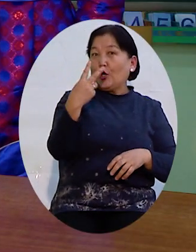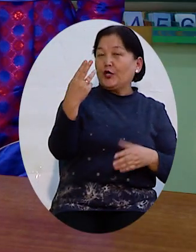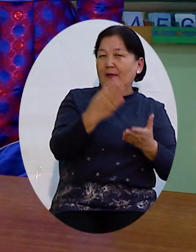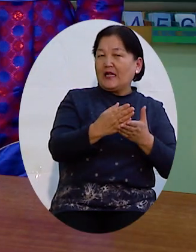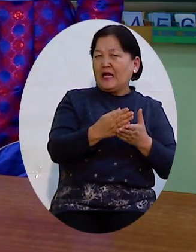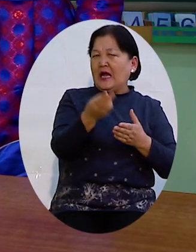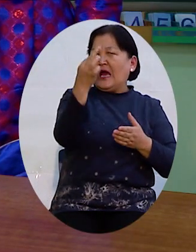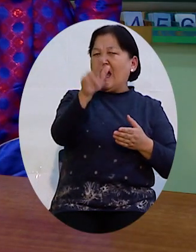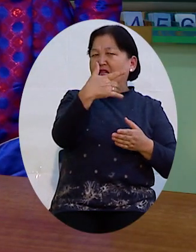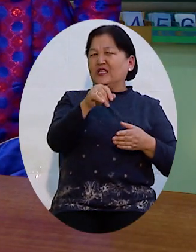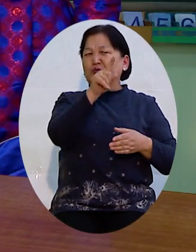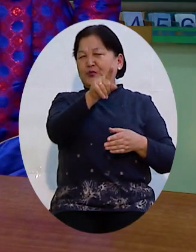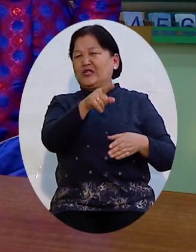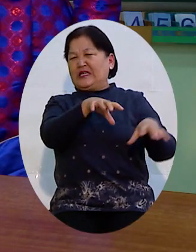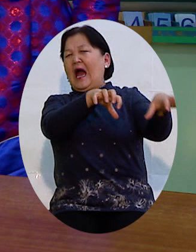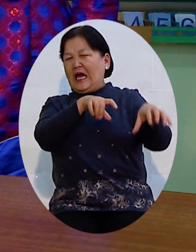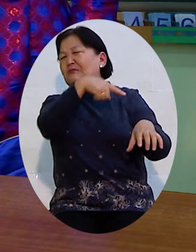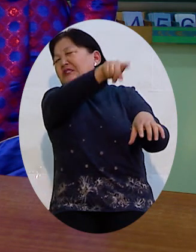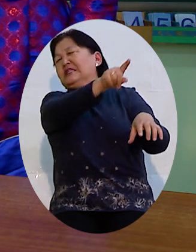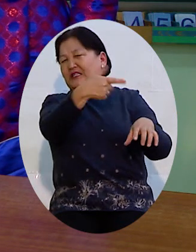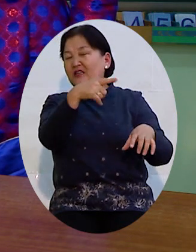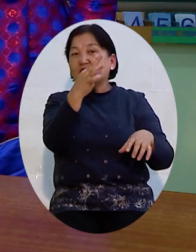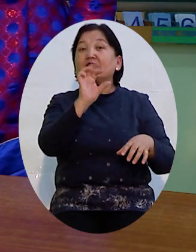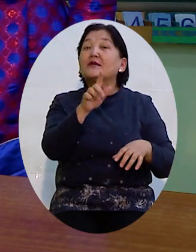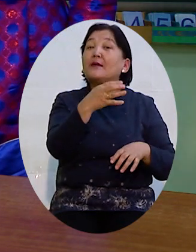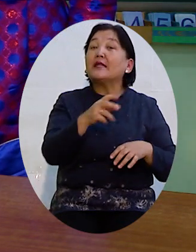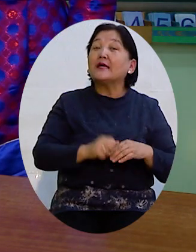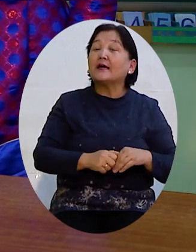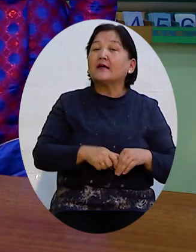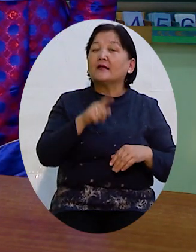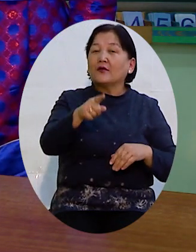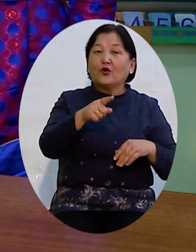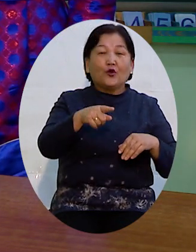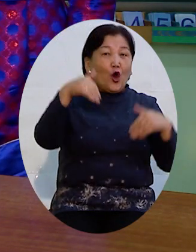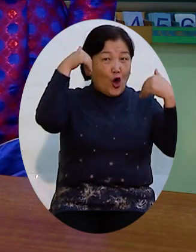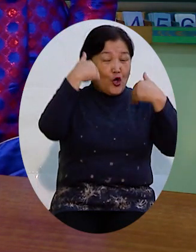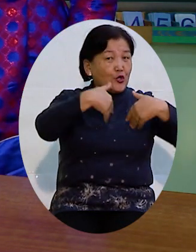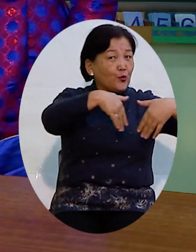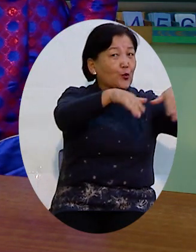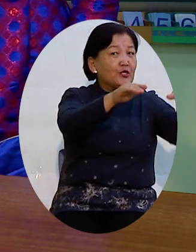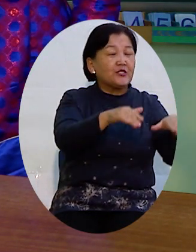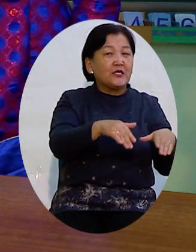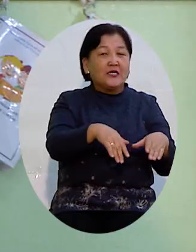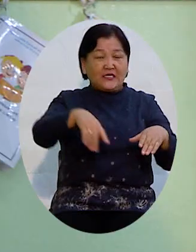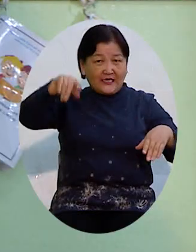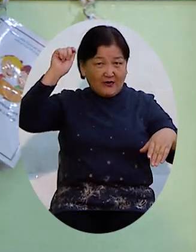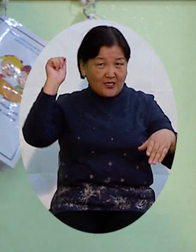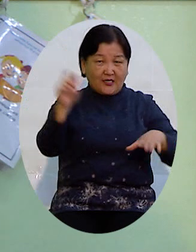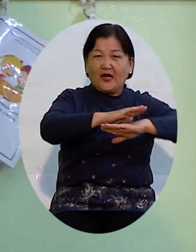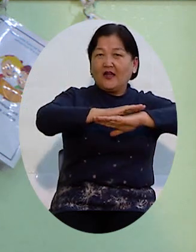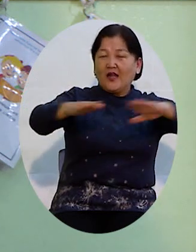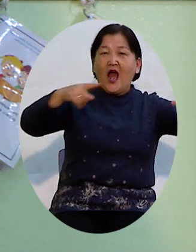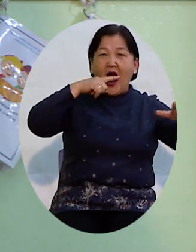хүмүүс тэднийг харамчийнхан гэдэг байлаа. Сансар имэгдэм билийг хонин бүрхэж, сарваад уцхын хөндөгөр